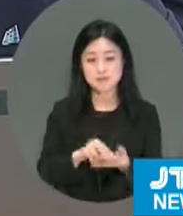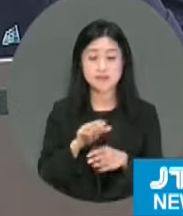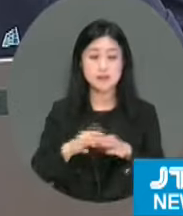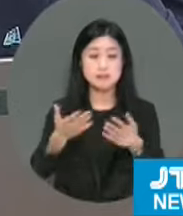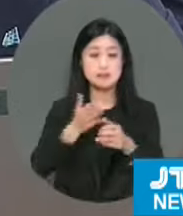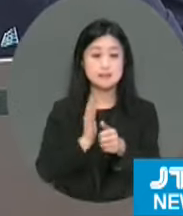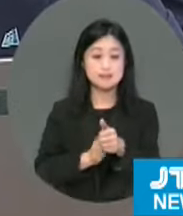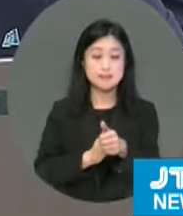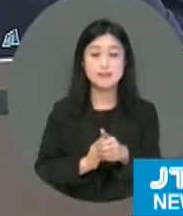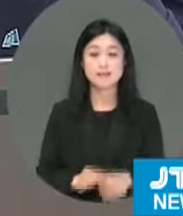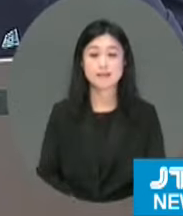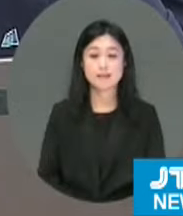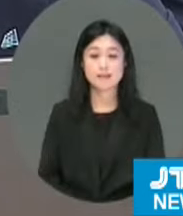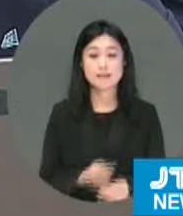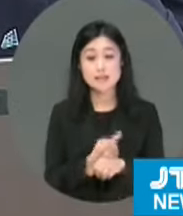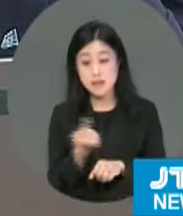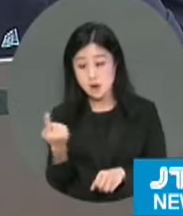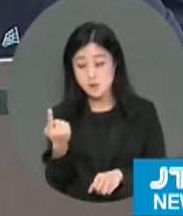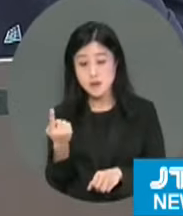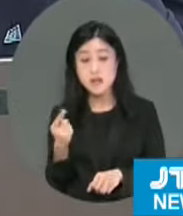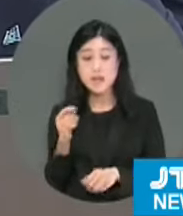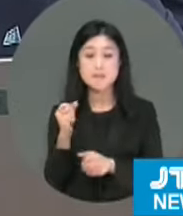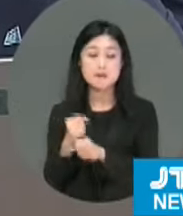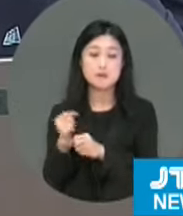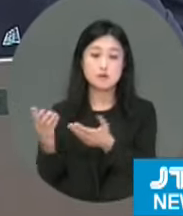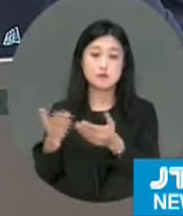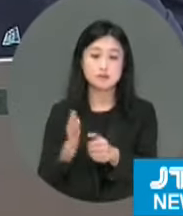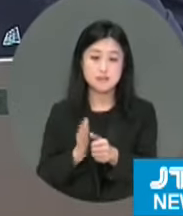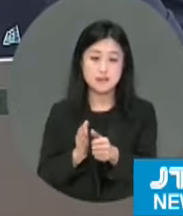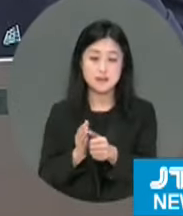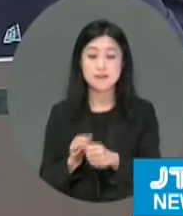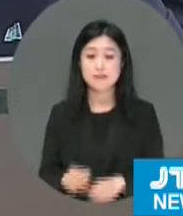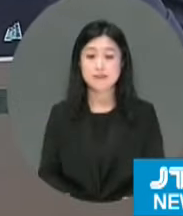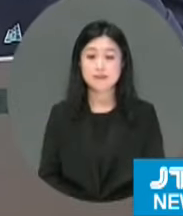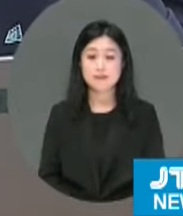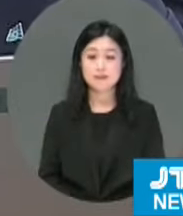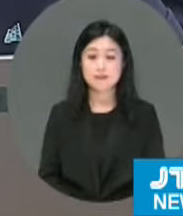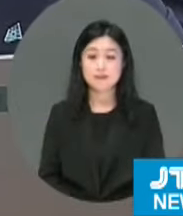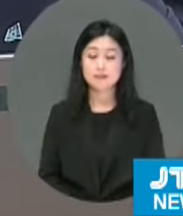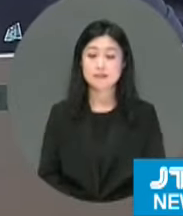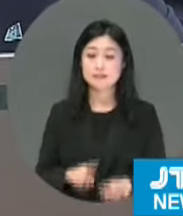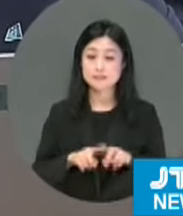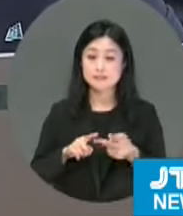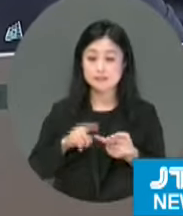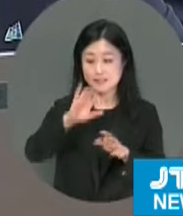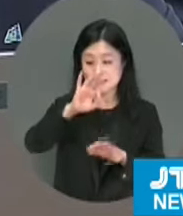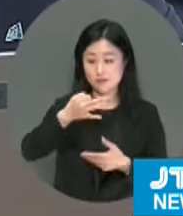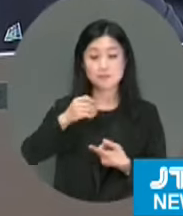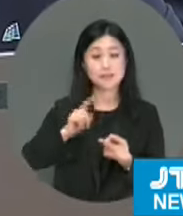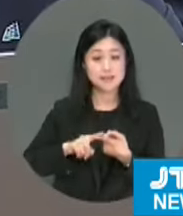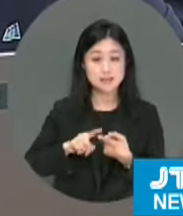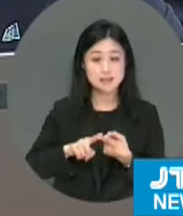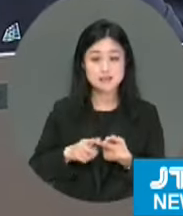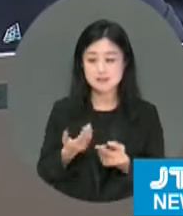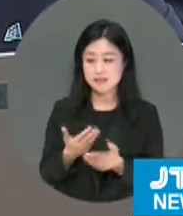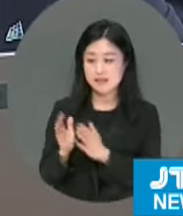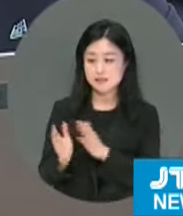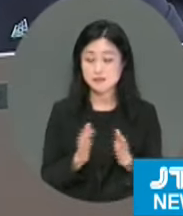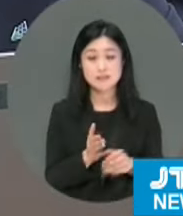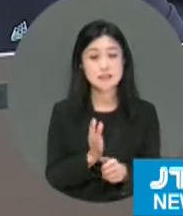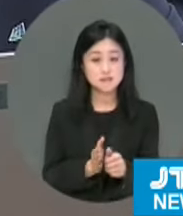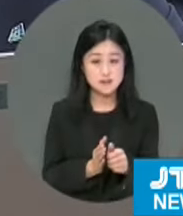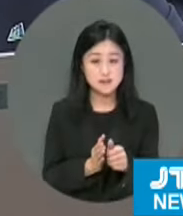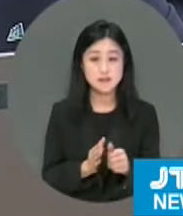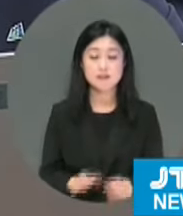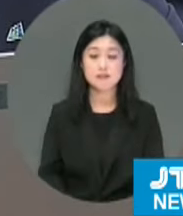겁니다. 그러니까 예외 조항을 만드시든지 상근이대 급여와 관계된 것들은 정리를 해주든지